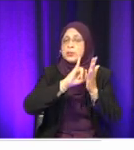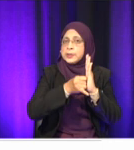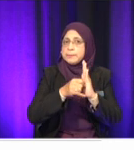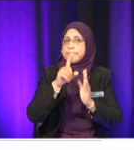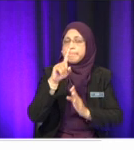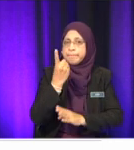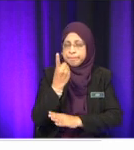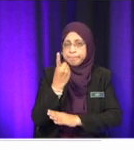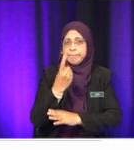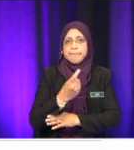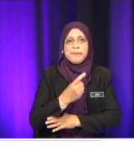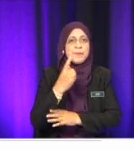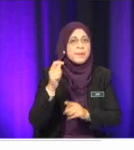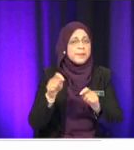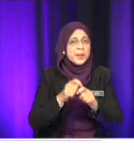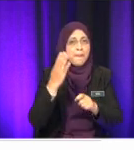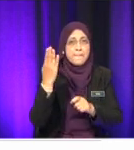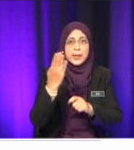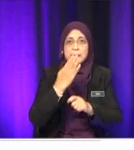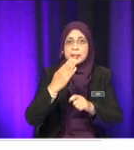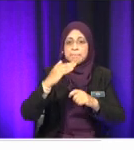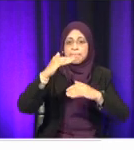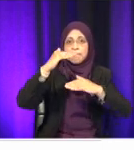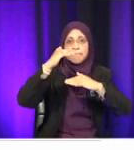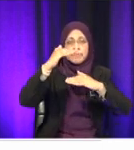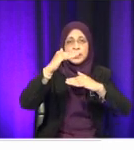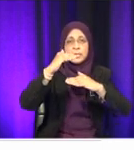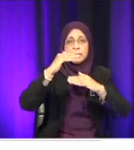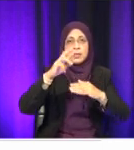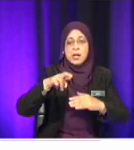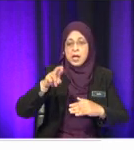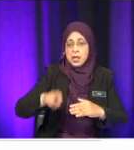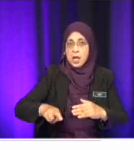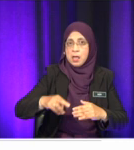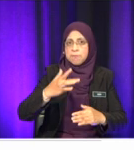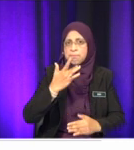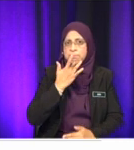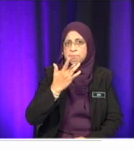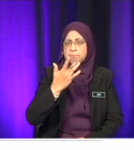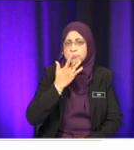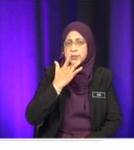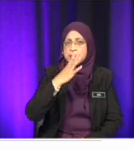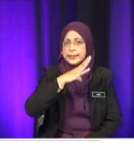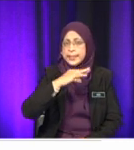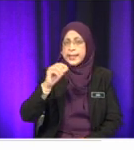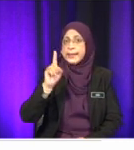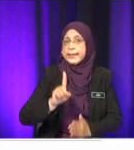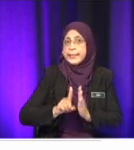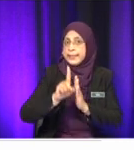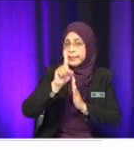seperti biasa yang rendah sederhana dan juga Tinggi oke